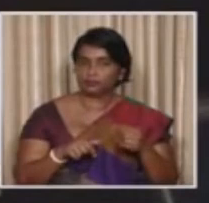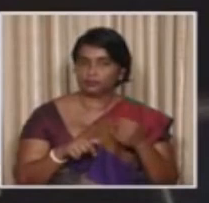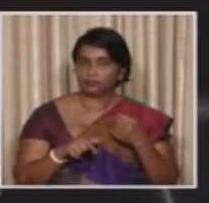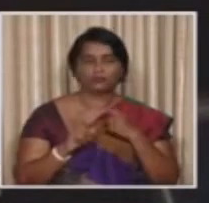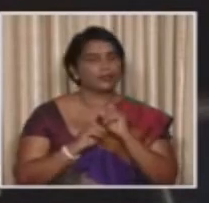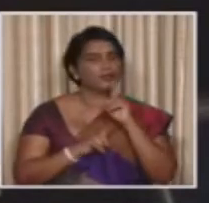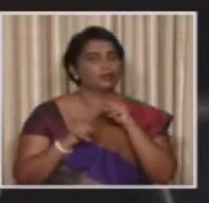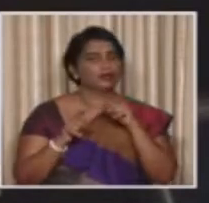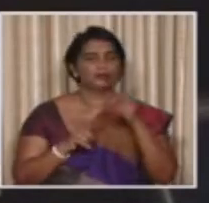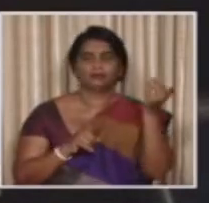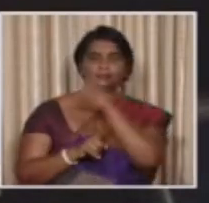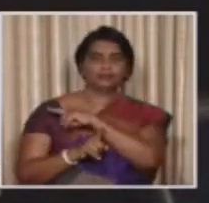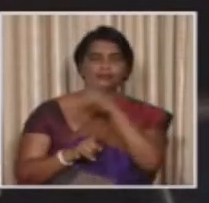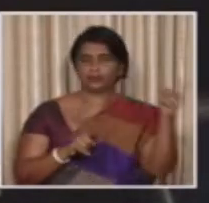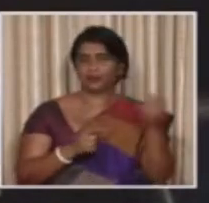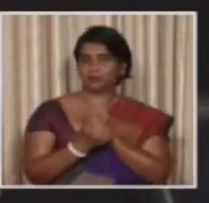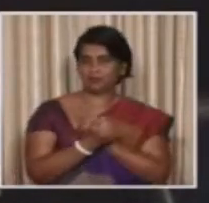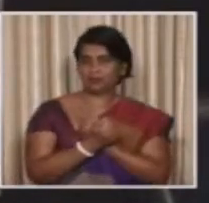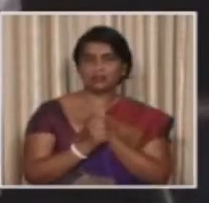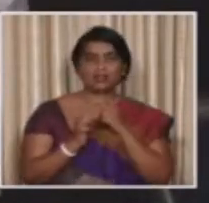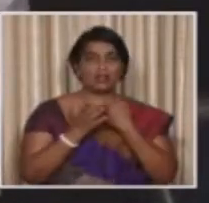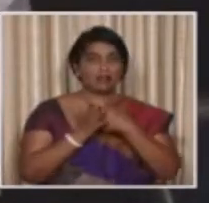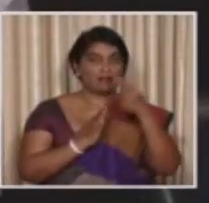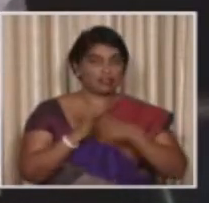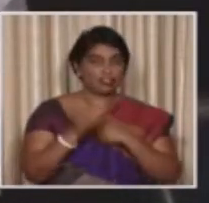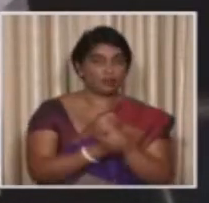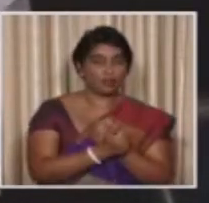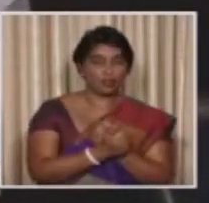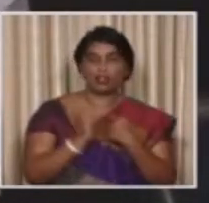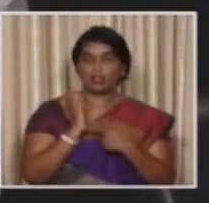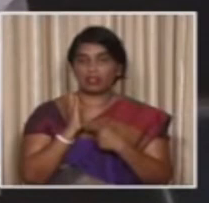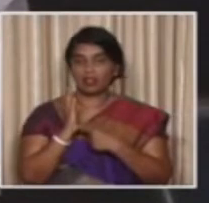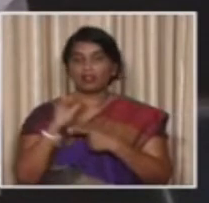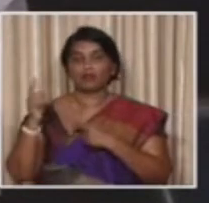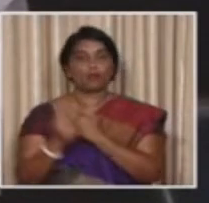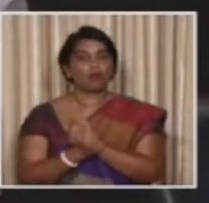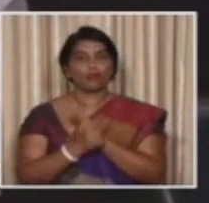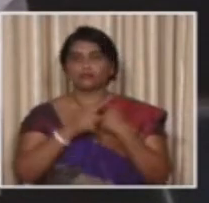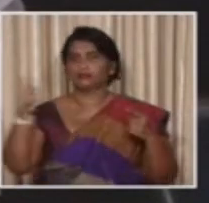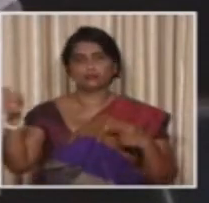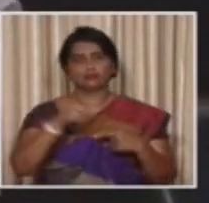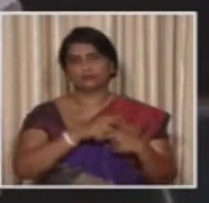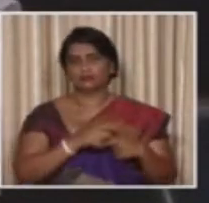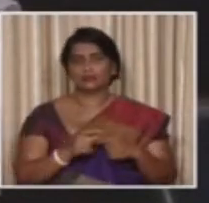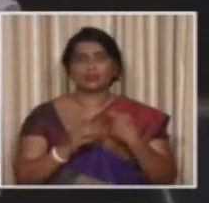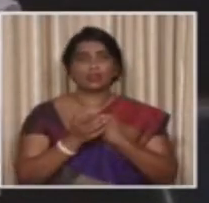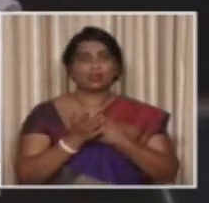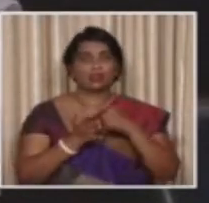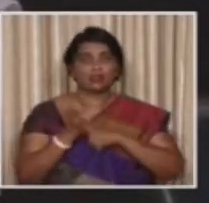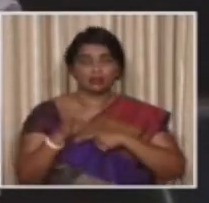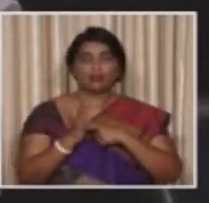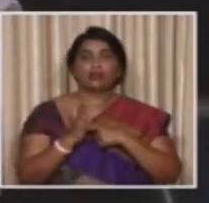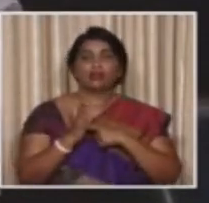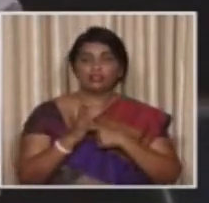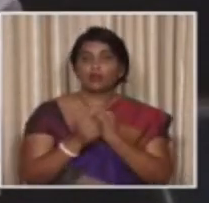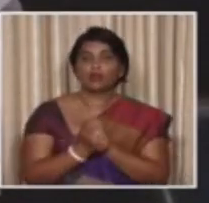මේ පාර්ලිමේන්තුවේ දෙපැත්තේ තියෙන පොලිස් ස්ථාන දෙක වැලිකඩ පොලිසියයි තලංගම කොස්සත්තේ පොලිසිය දිහා බැලුවම වැලිකඩ පොලිසිය තියෙන්නේ පැවිලියන්